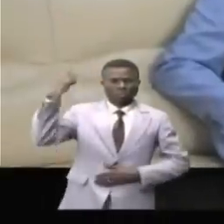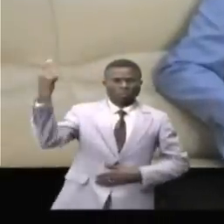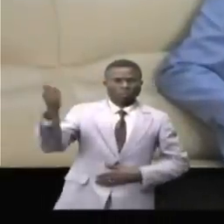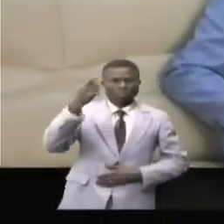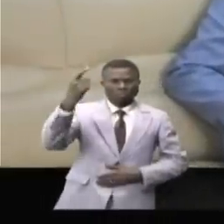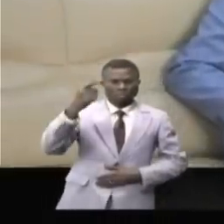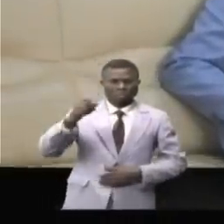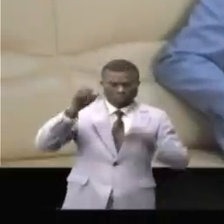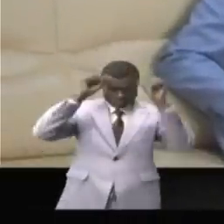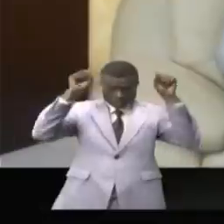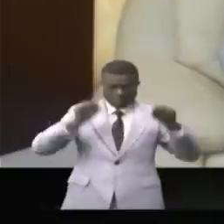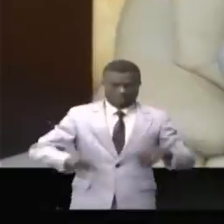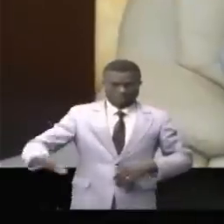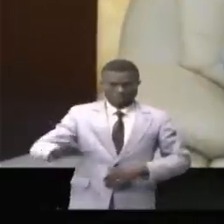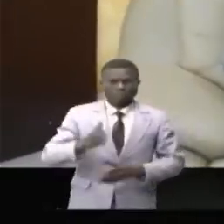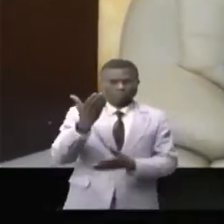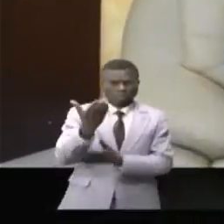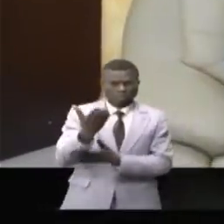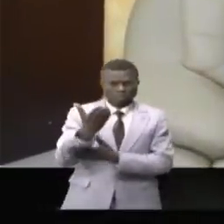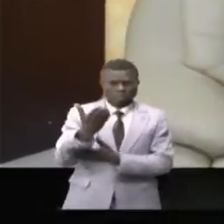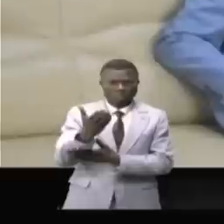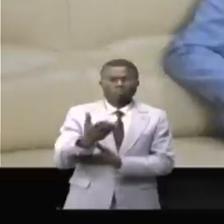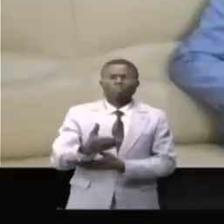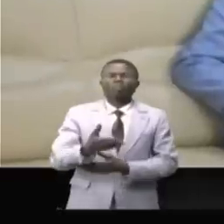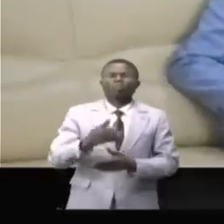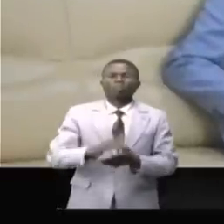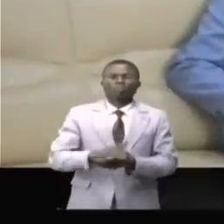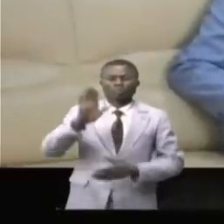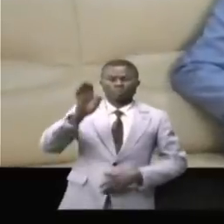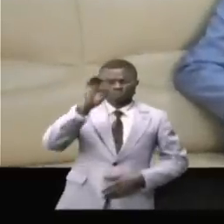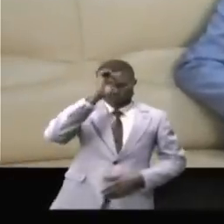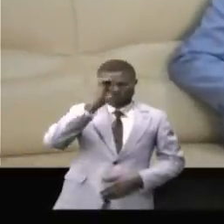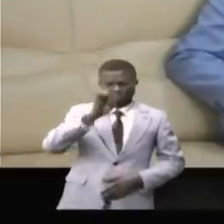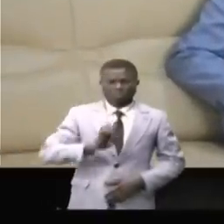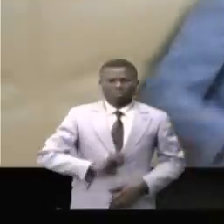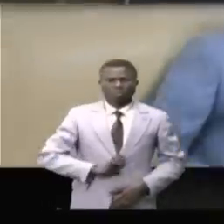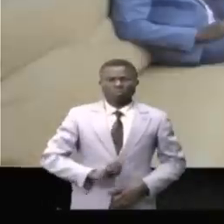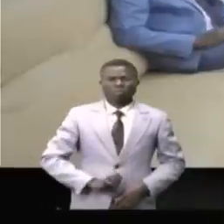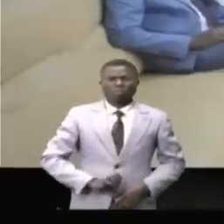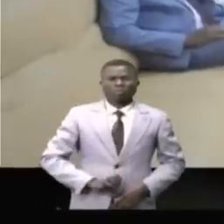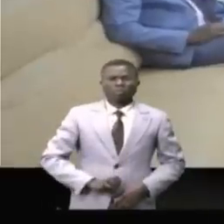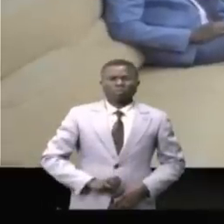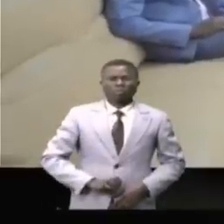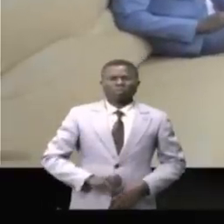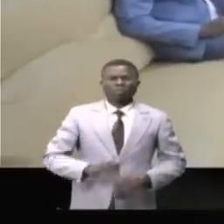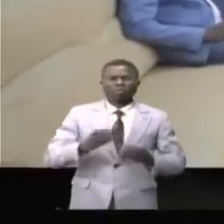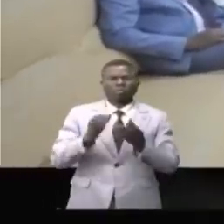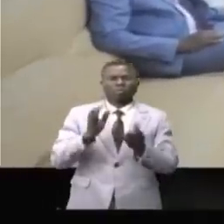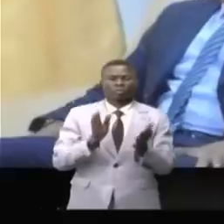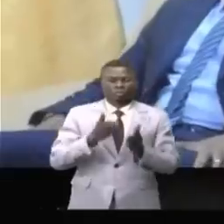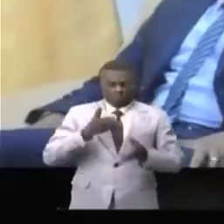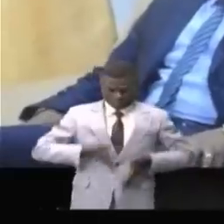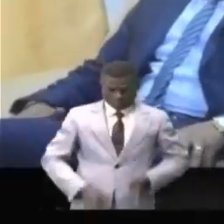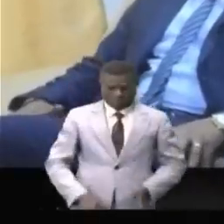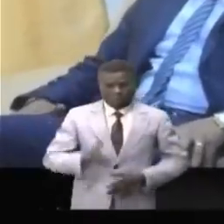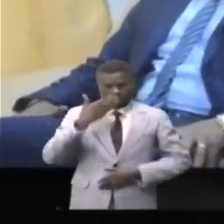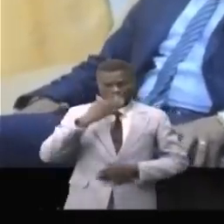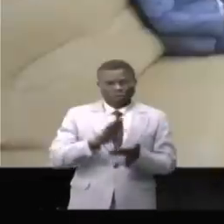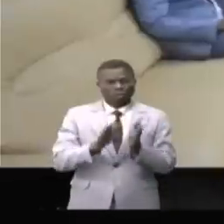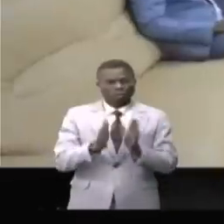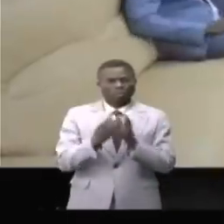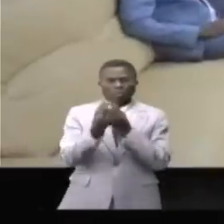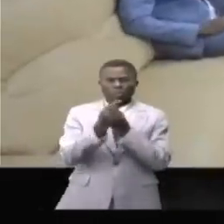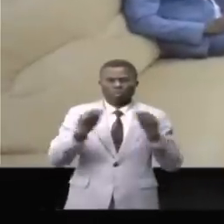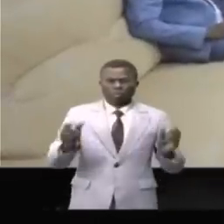prôné par le président de la République, chef de l'État, son Excellence Félix Antoine Tshisekedi Tshilombo, la gratuité de l'accouchement et le renforcement